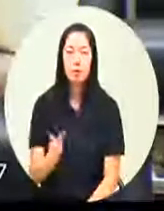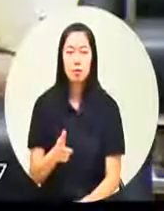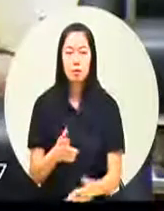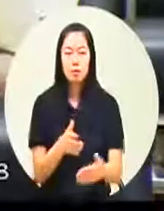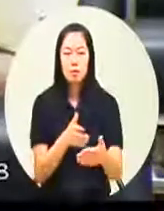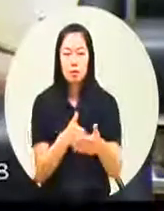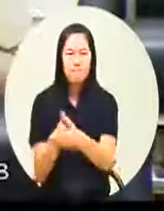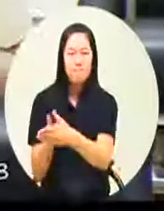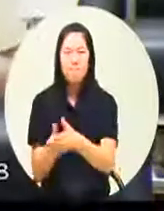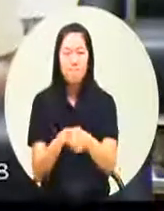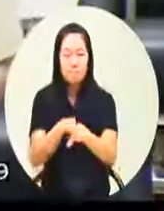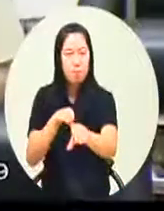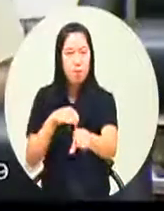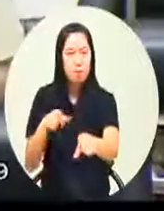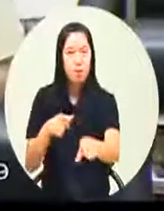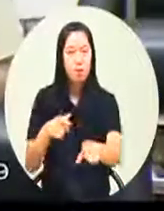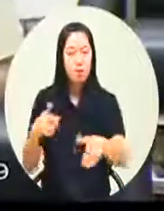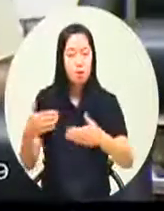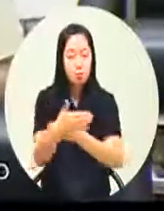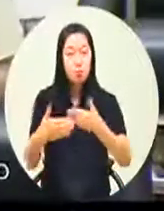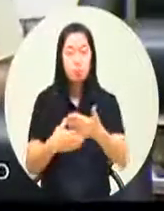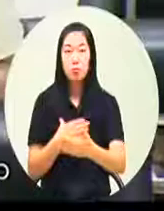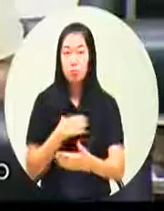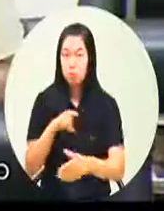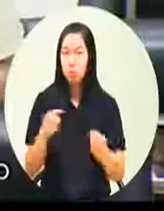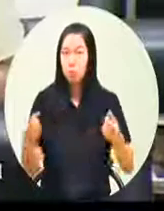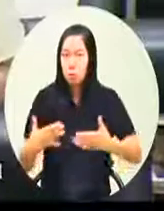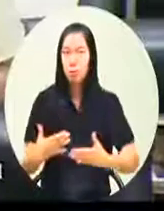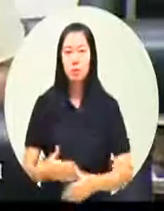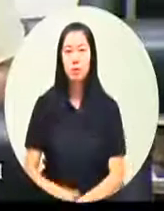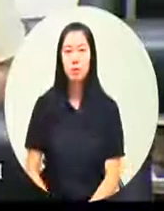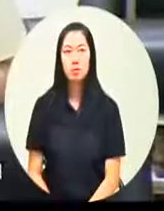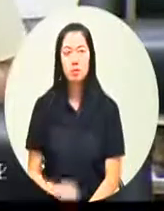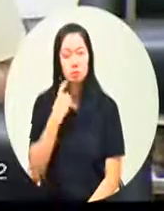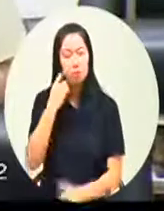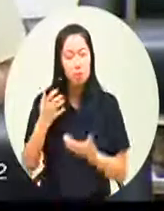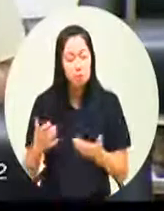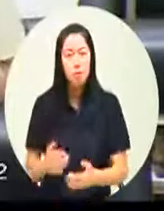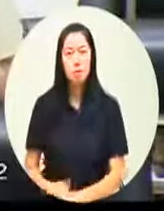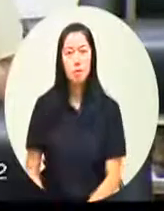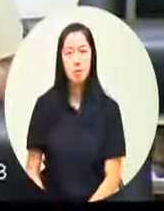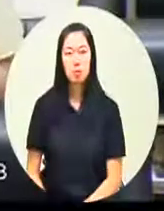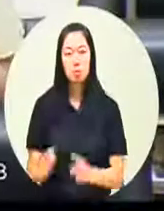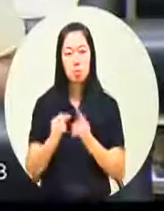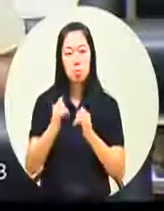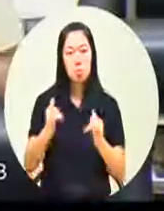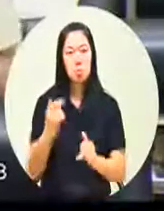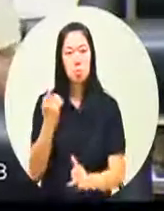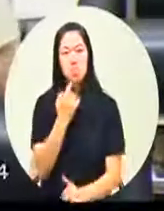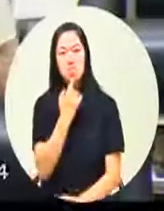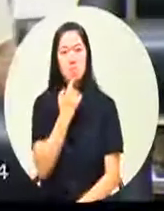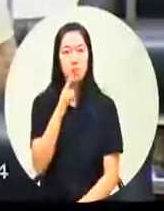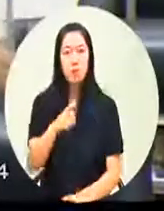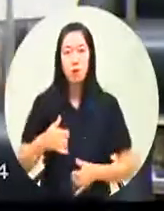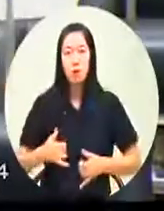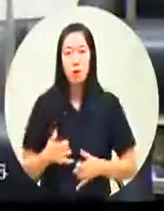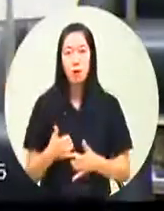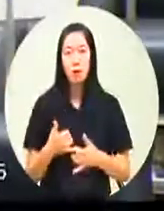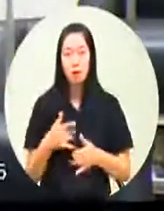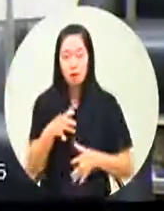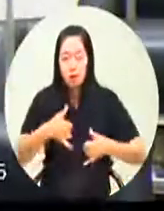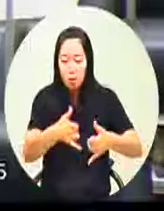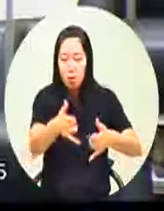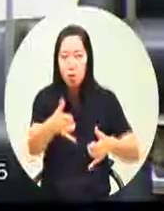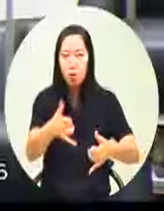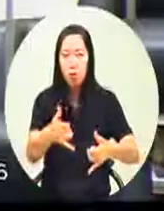问题哦，交通安全的问题。好，我们不能把百姓置于这种危险，规划让我们走